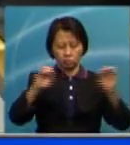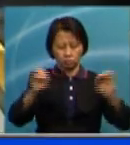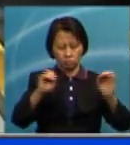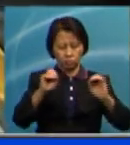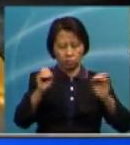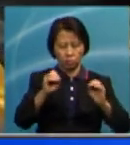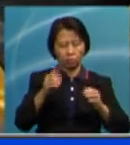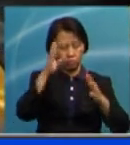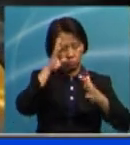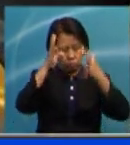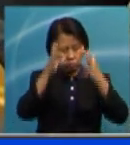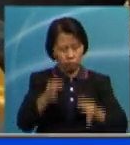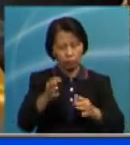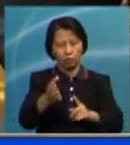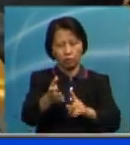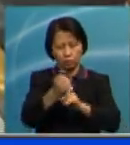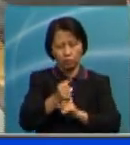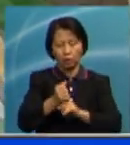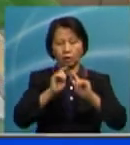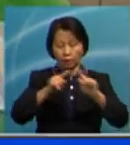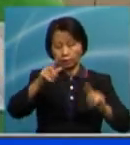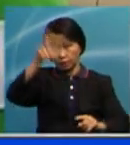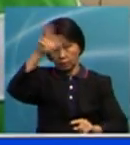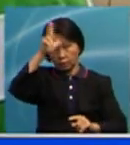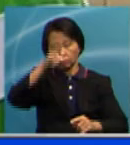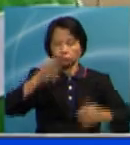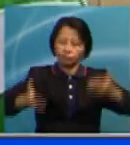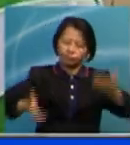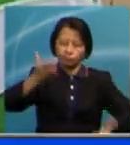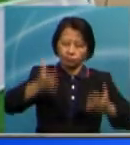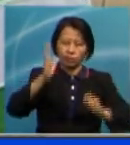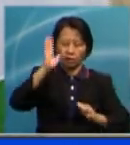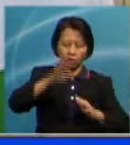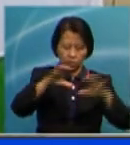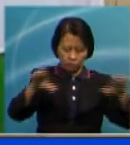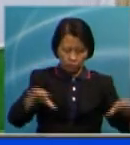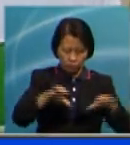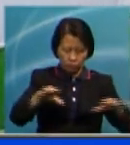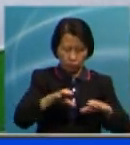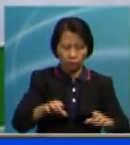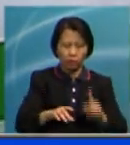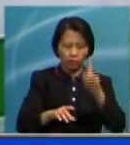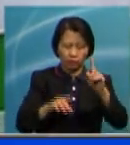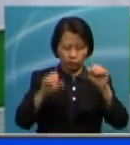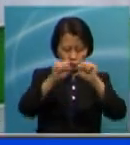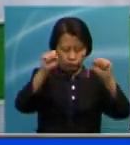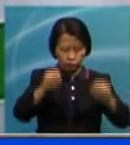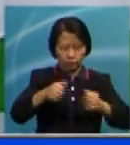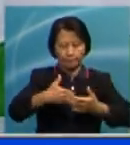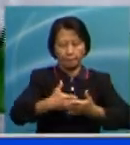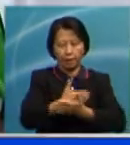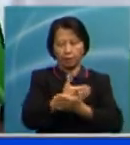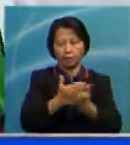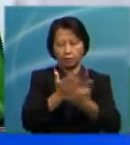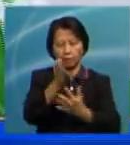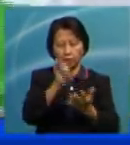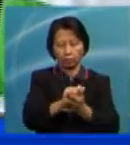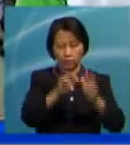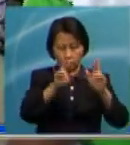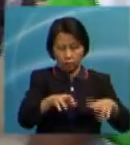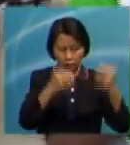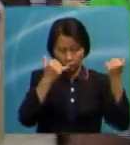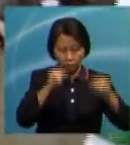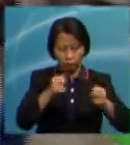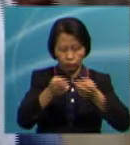sebarang keputusan dicapai tetapi kerajaan berkemungkinan akan melaksanakan satu sistem baru melaluinya rakyat diharap dap